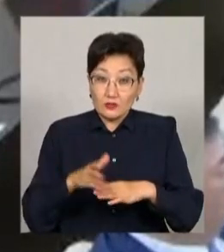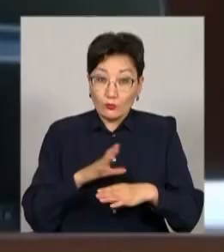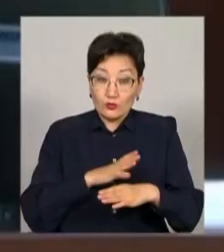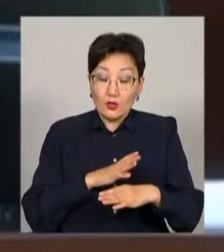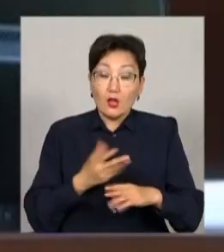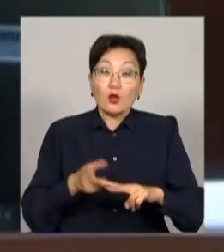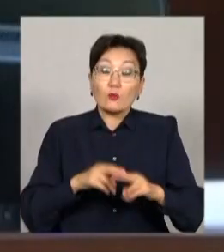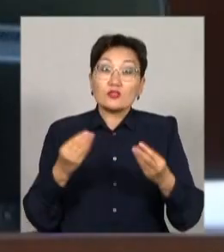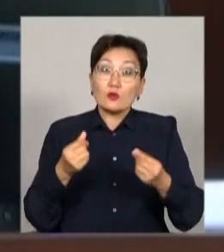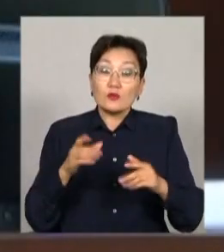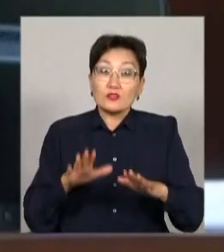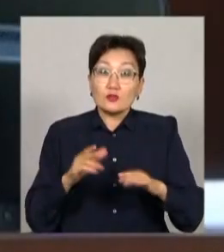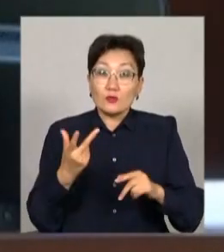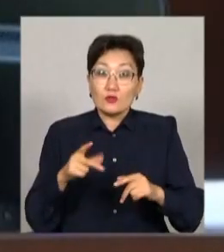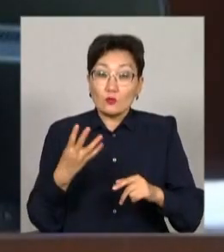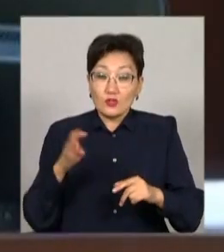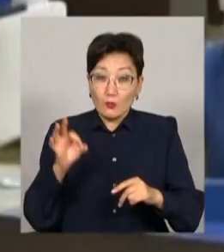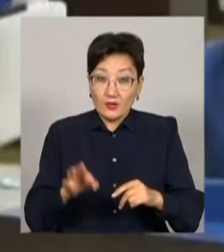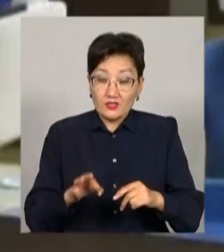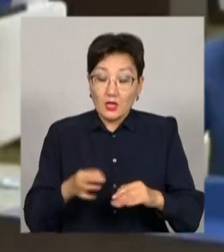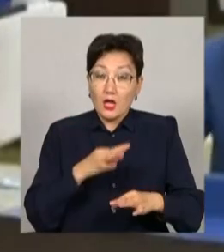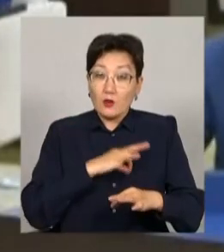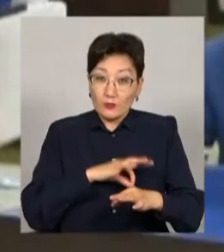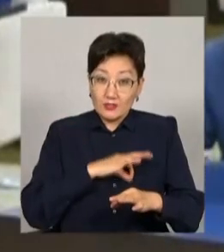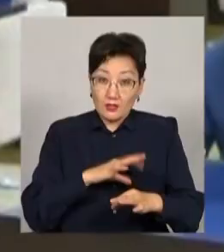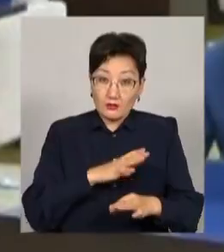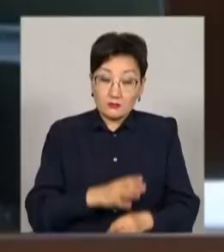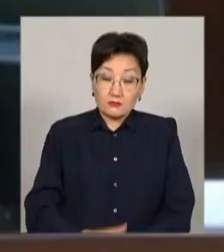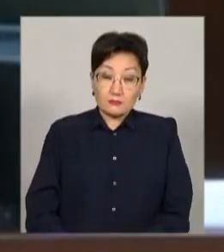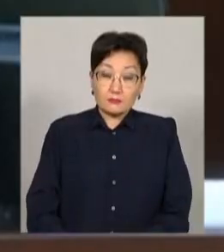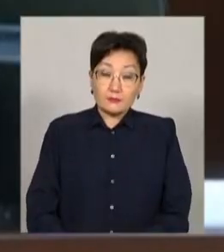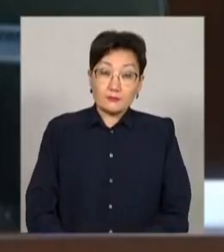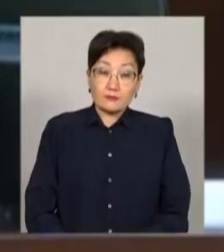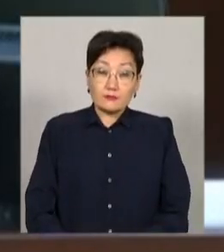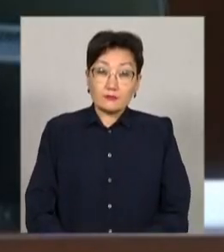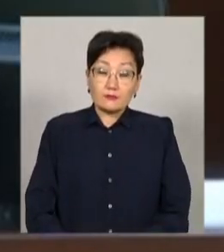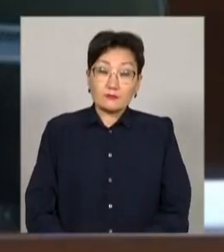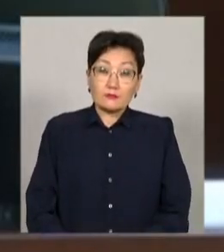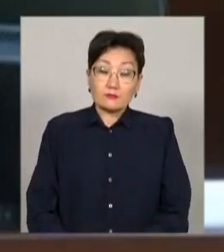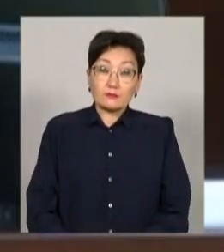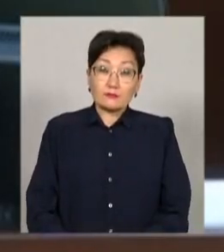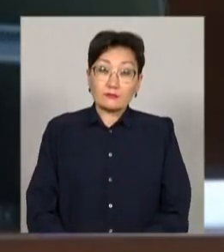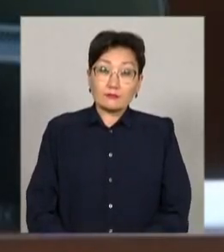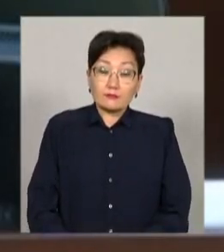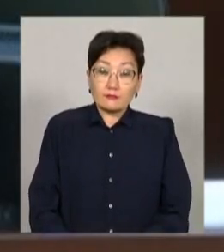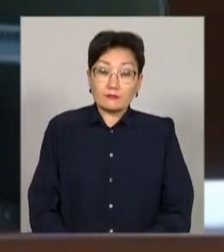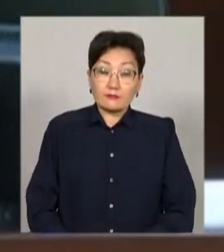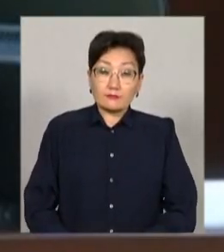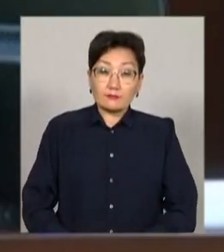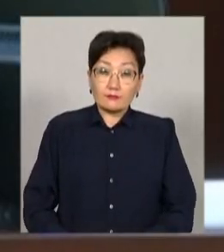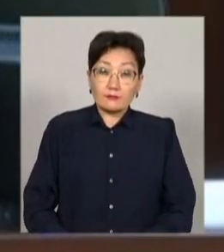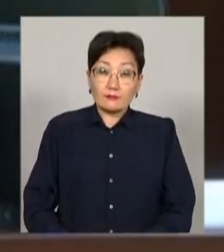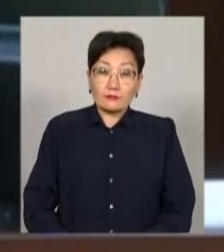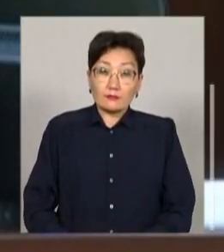Алайда осы ақшаның тек 34% ғана пайдаға асқан. На развитие массовых и национальных